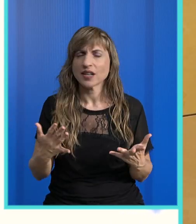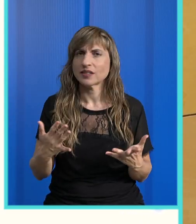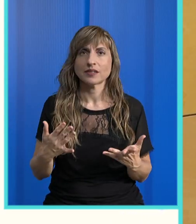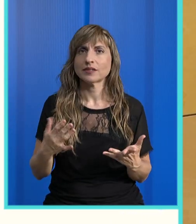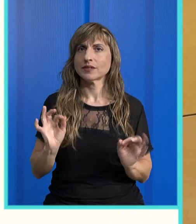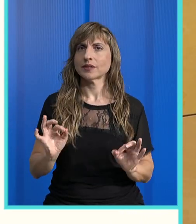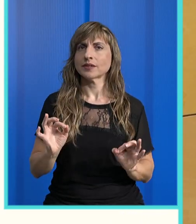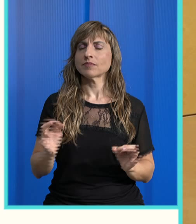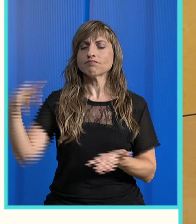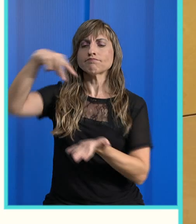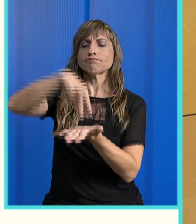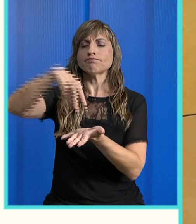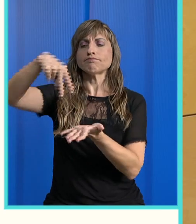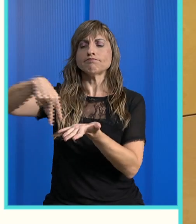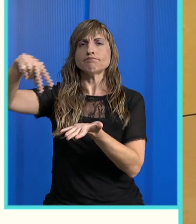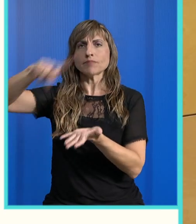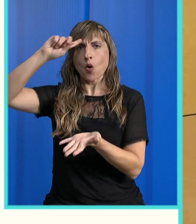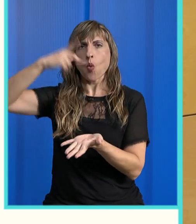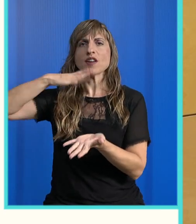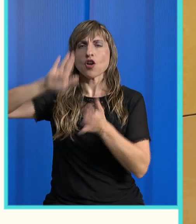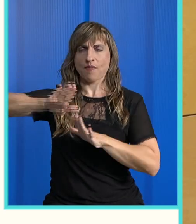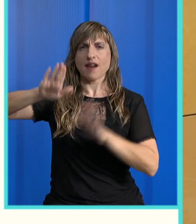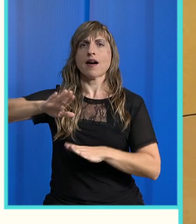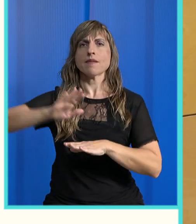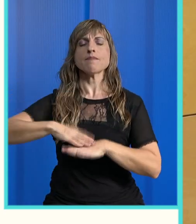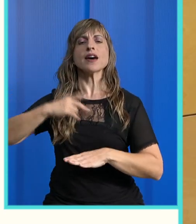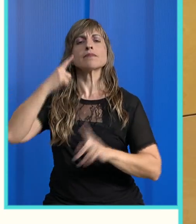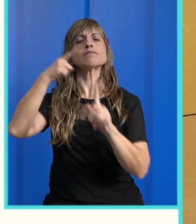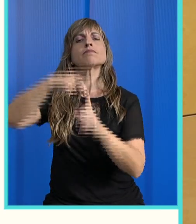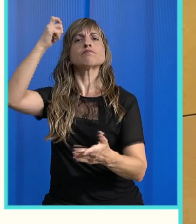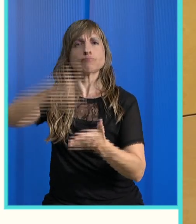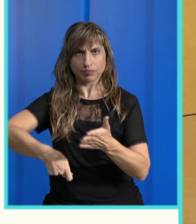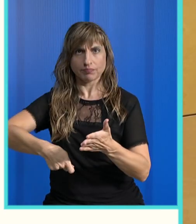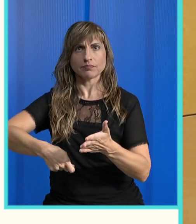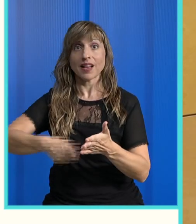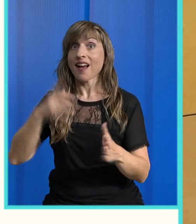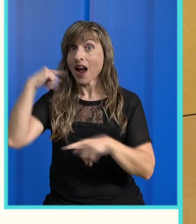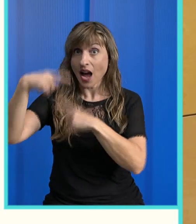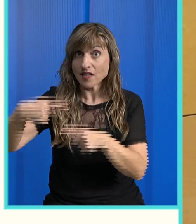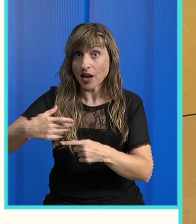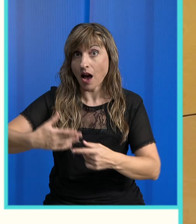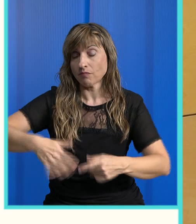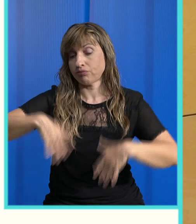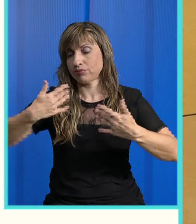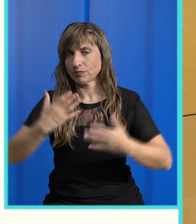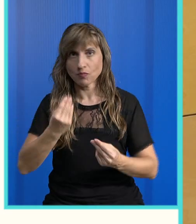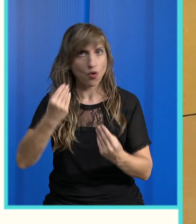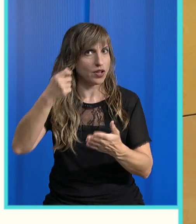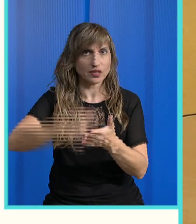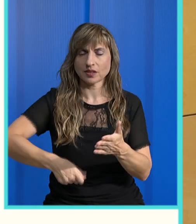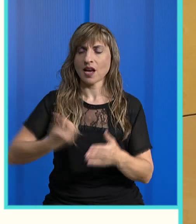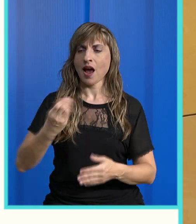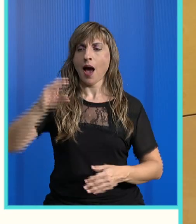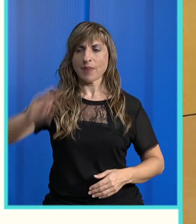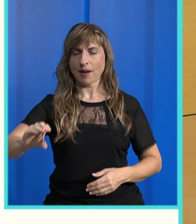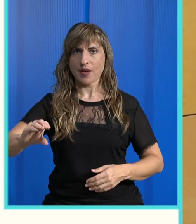dissuasòria de la Guàrdia Urbana perquè posi les sancions que toqui, que cada dia en podran posar. d'aparcament, de